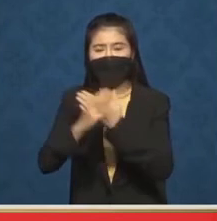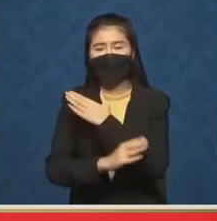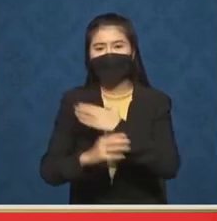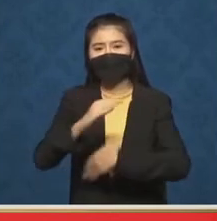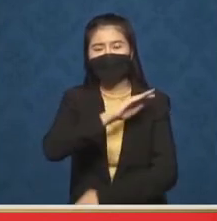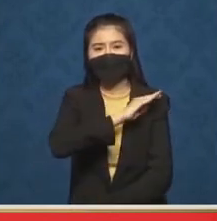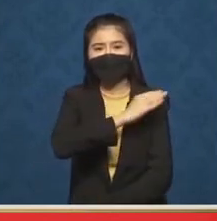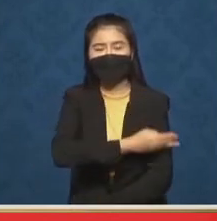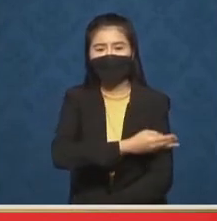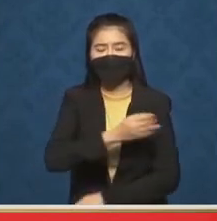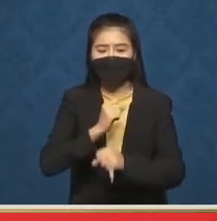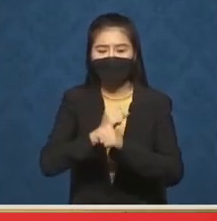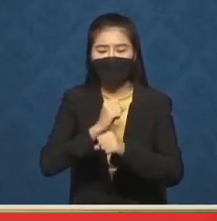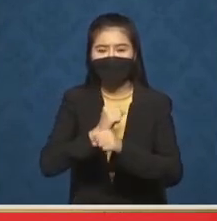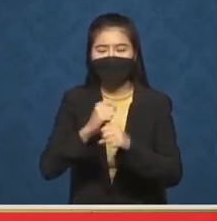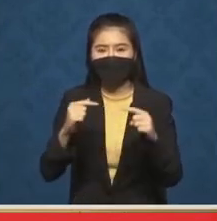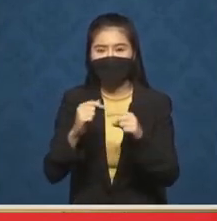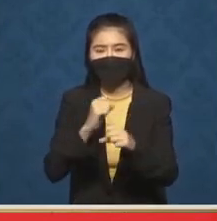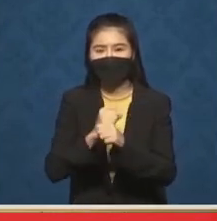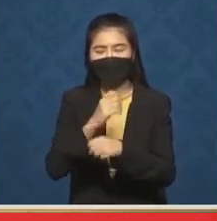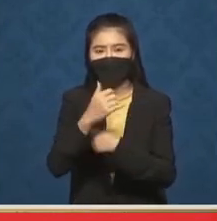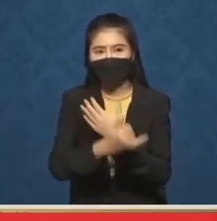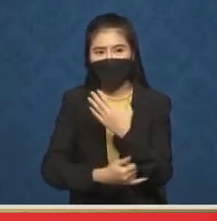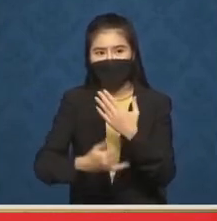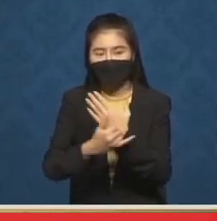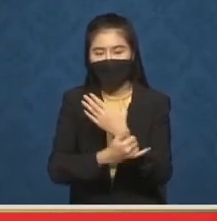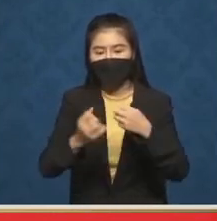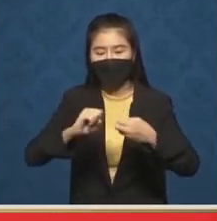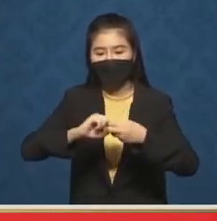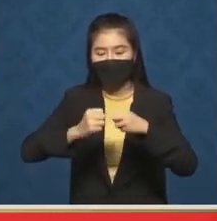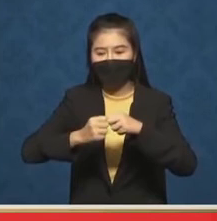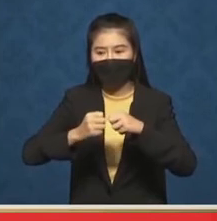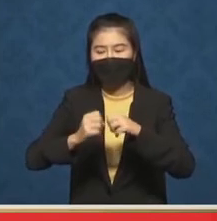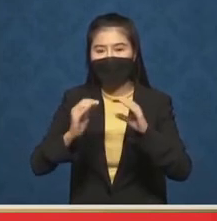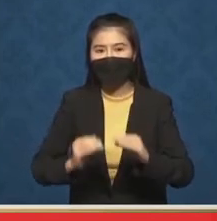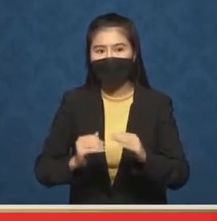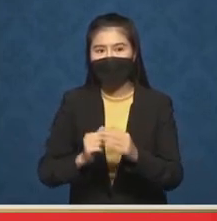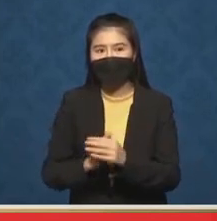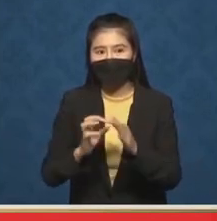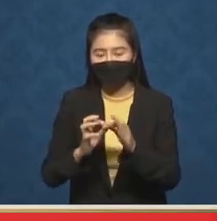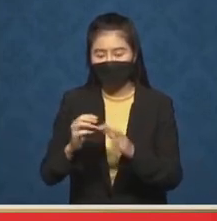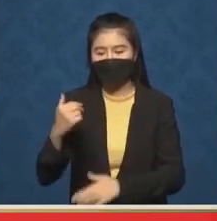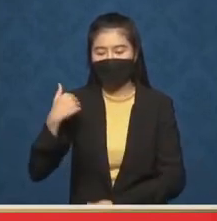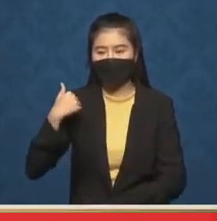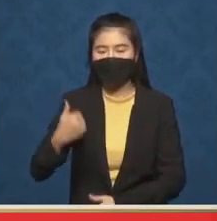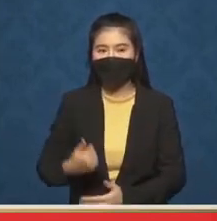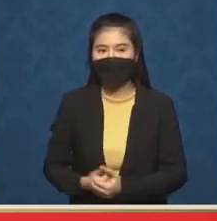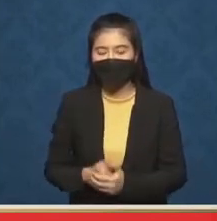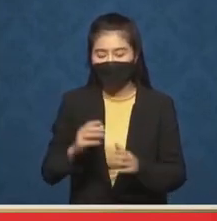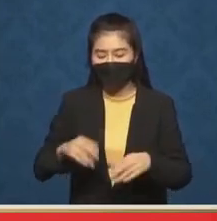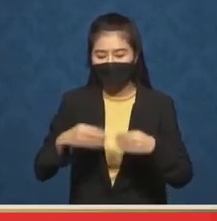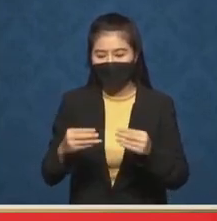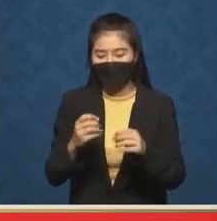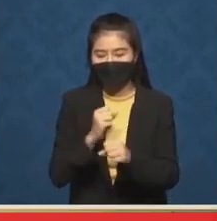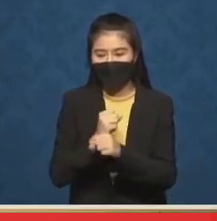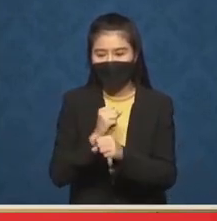ให้การ Moonต scales toiamenteส SMเพอให้มั